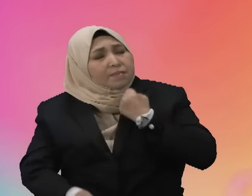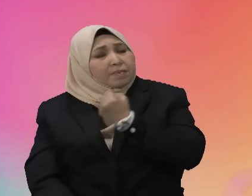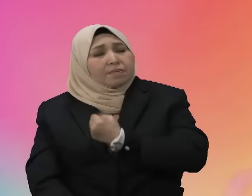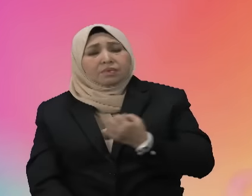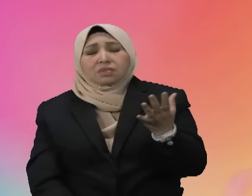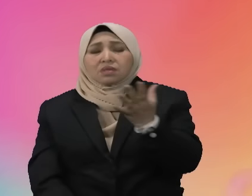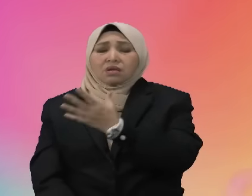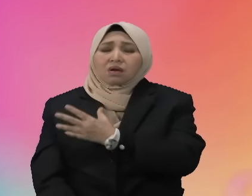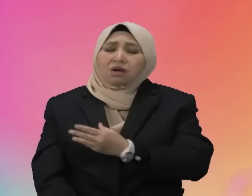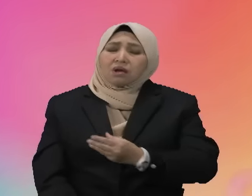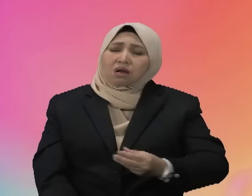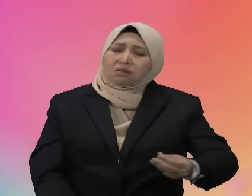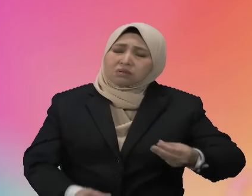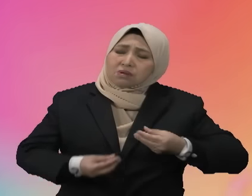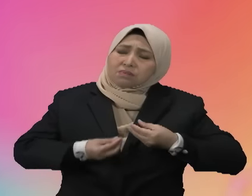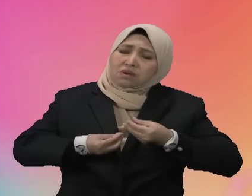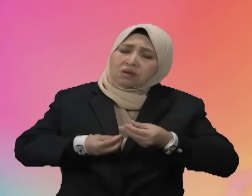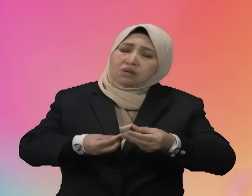ورزق